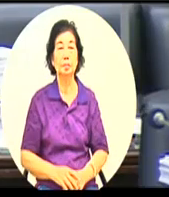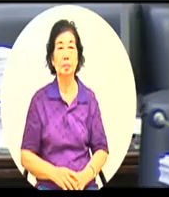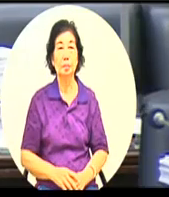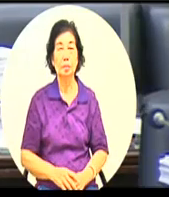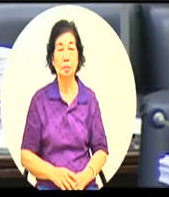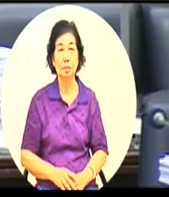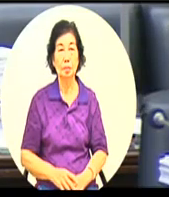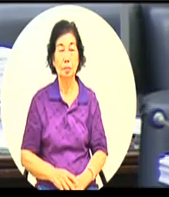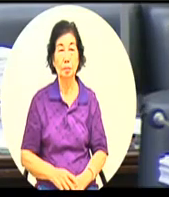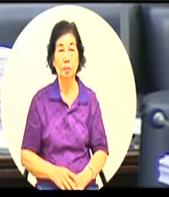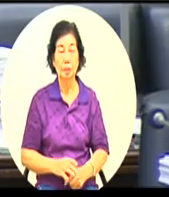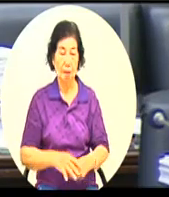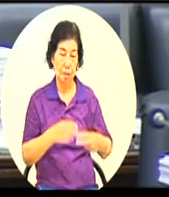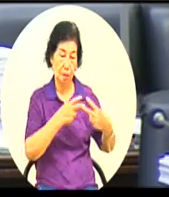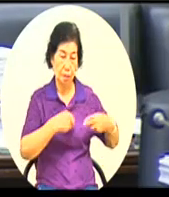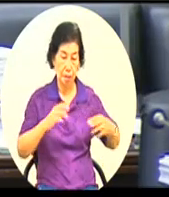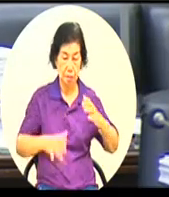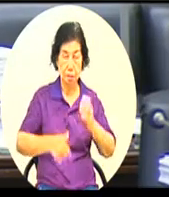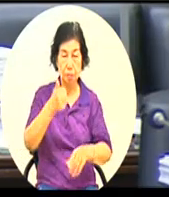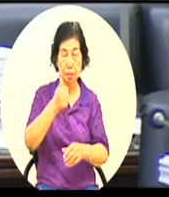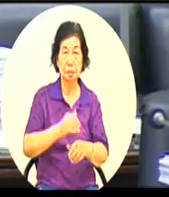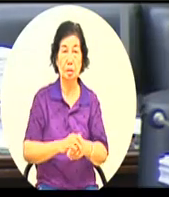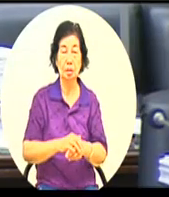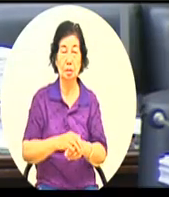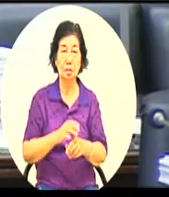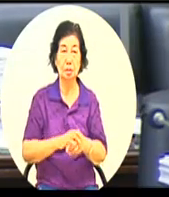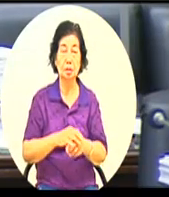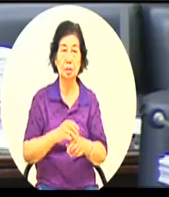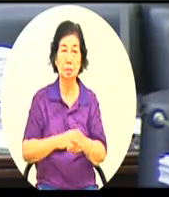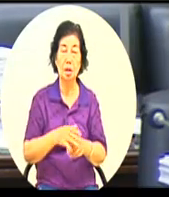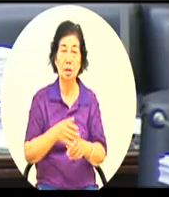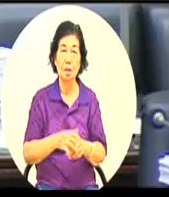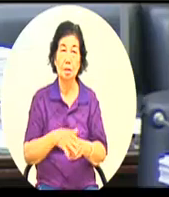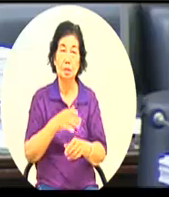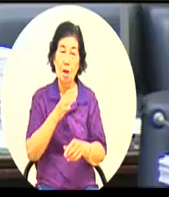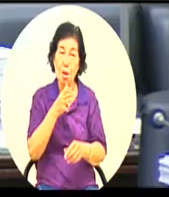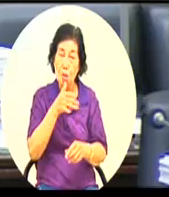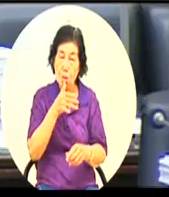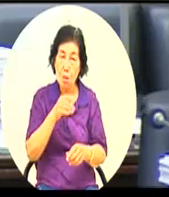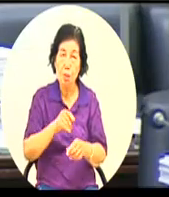啊，就当蔡英文讲的，吉姐，我全部都给你。